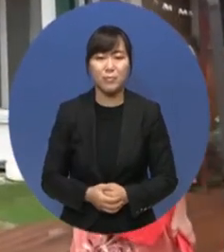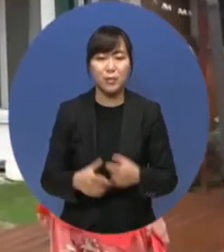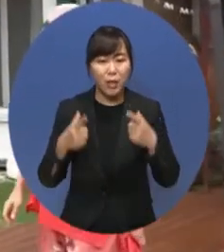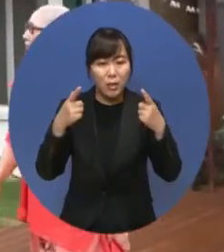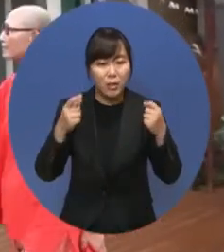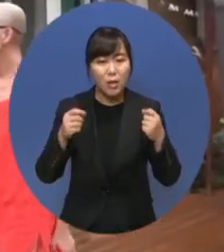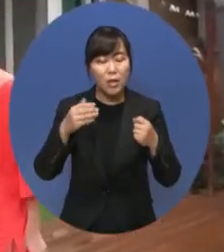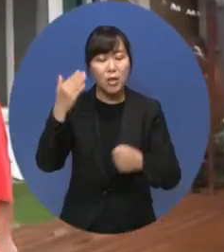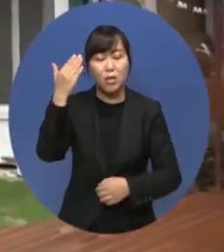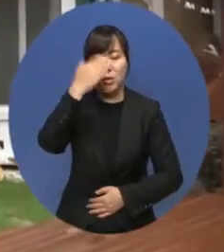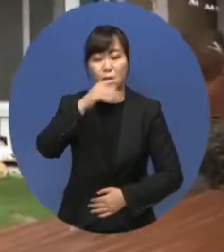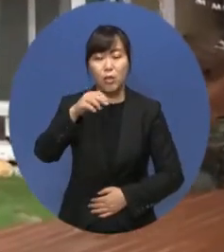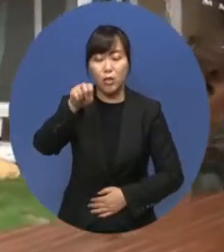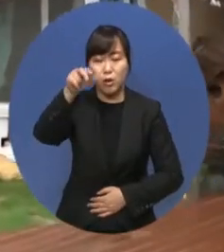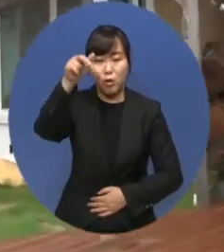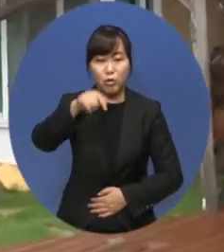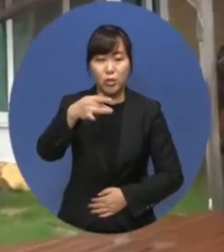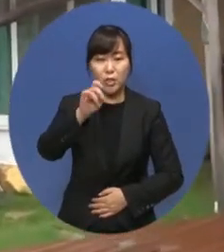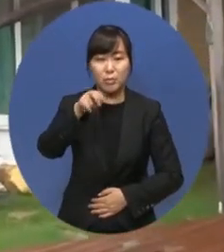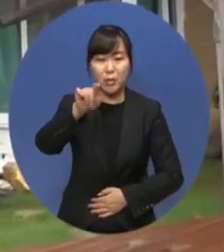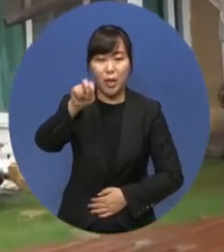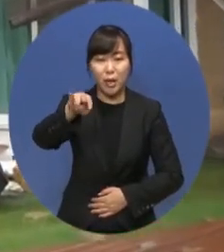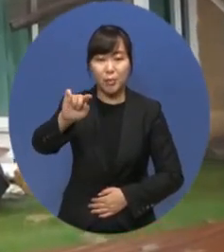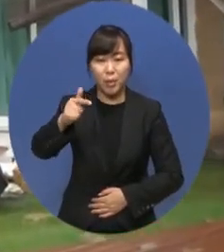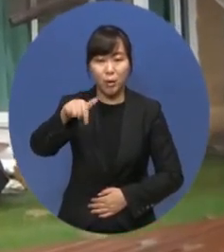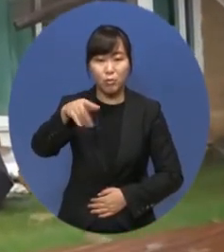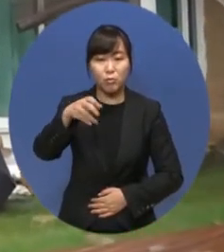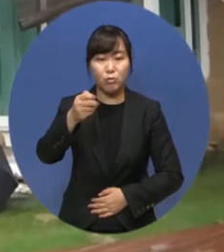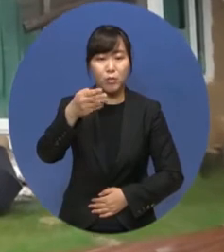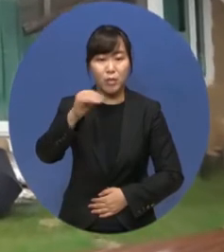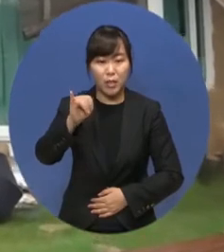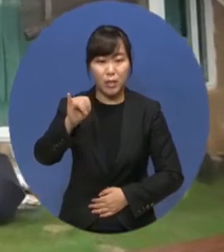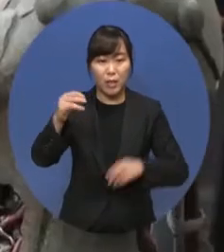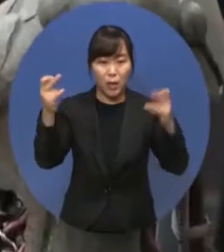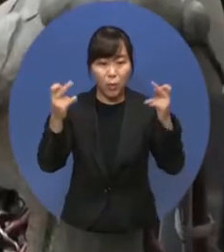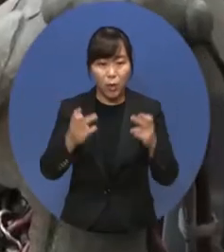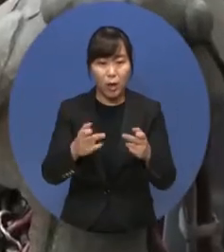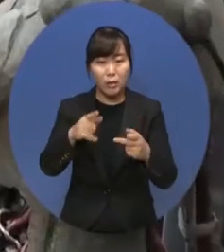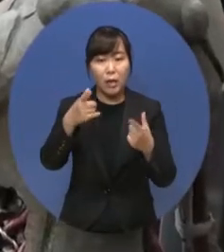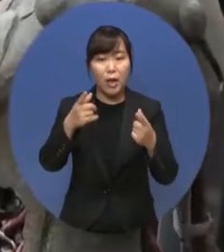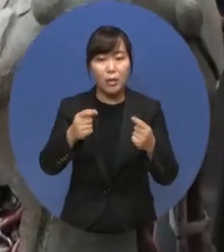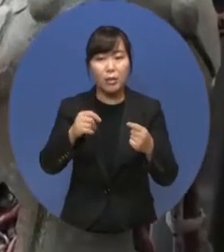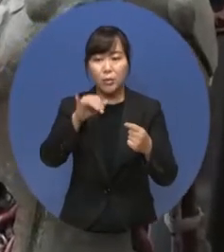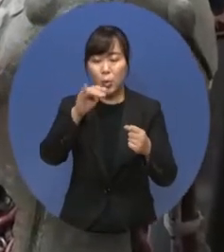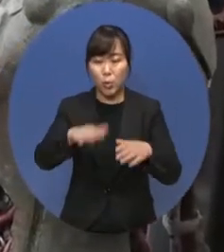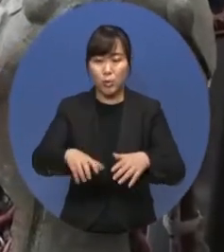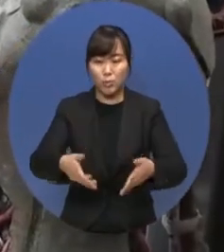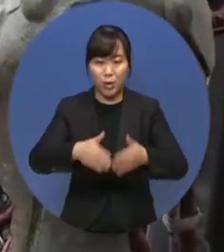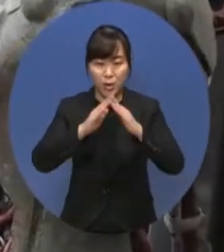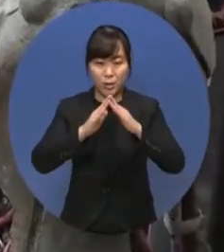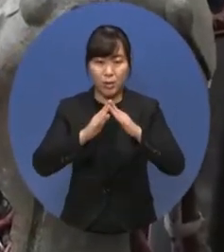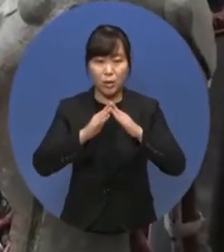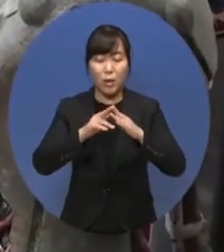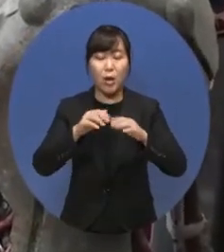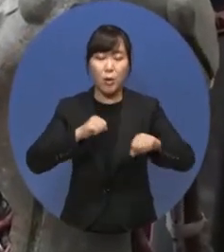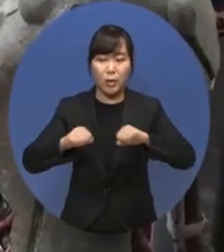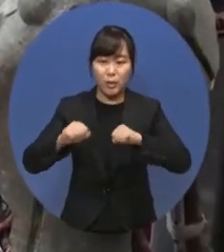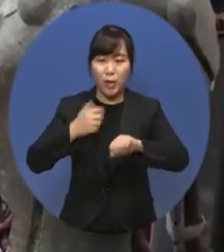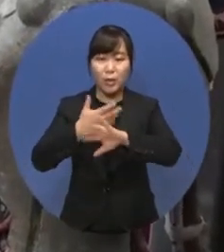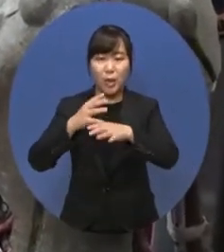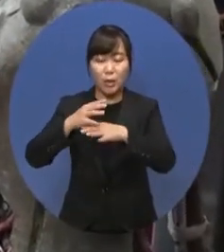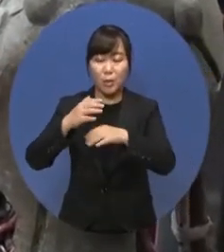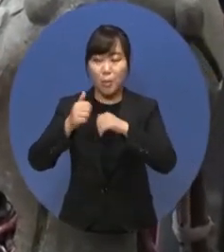씨는 여주 금사면 국립계곡에 공간 주화를 마련해 예술 활동을 하면서 해외 입양인